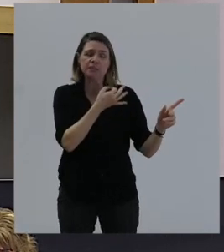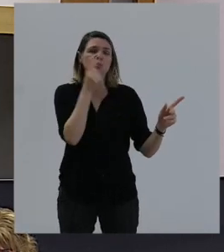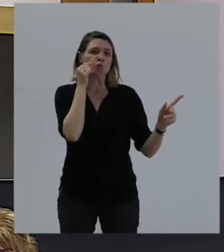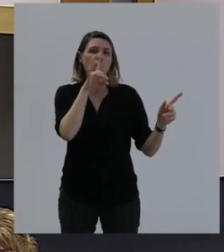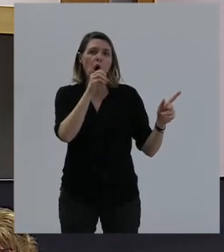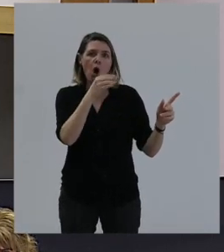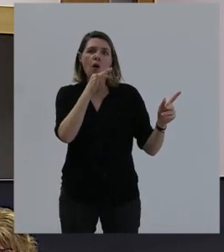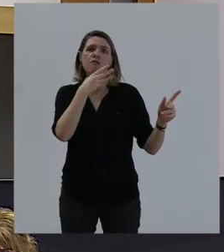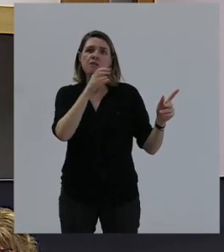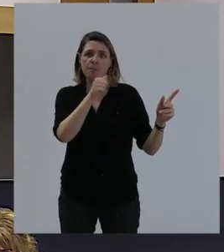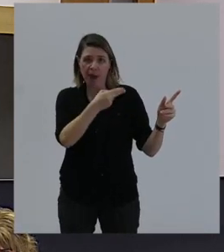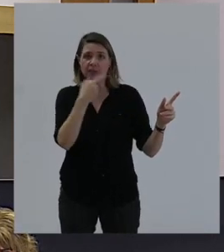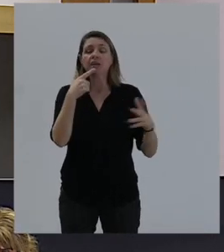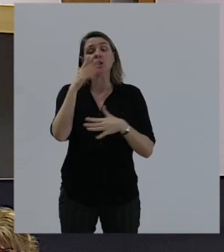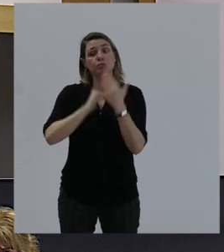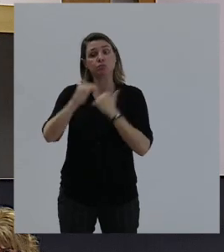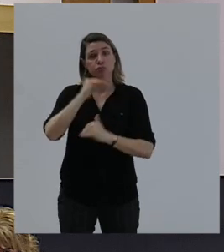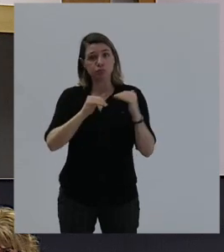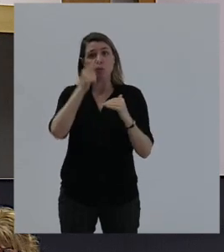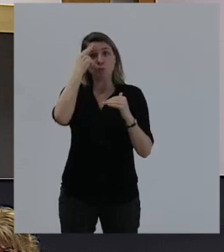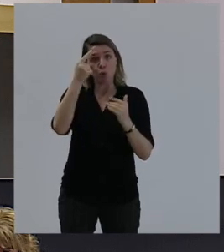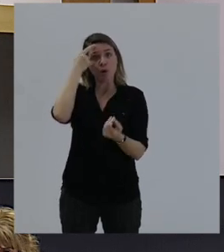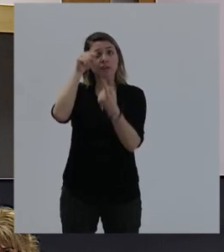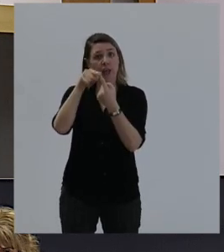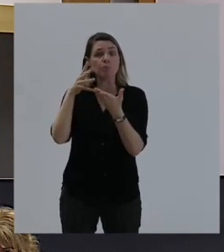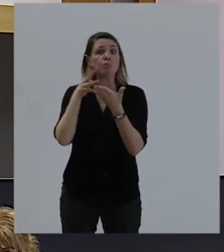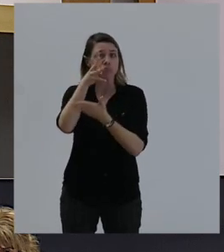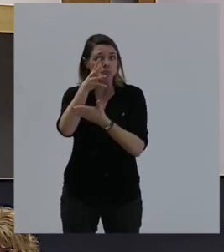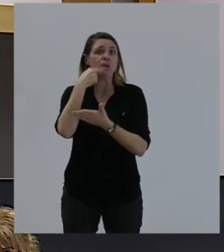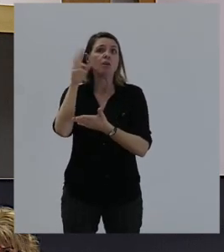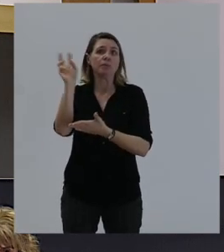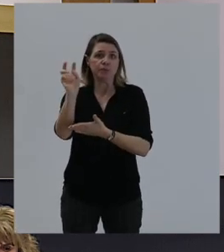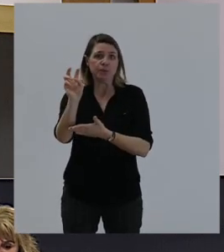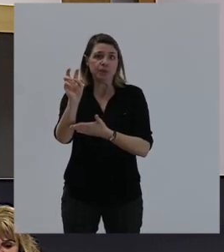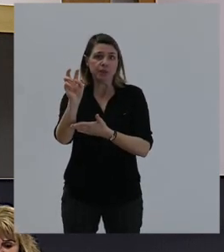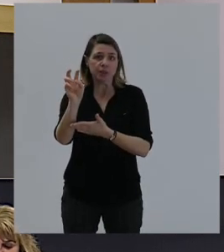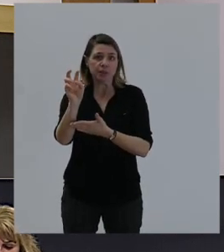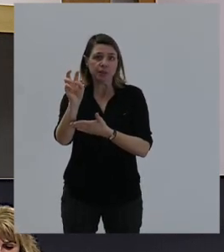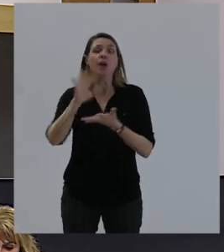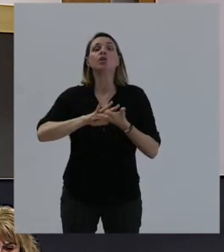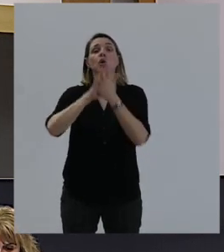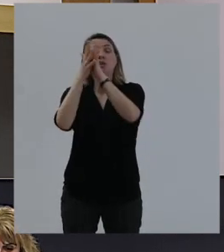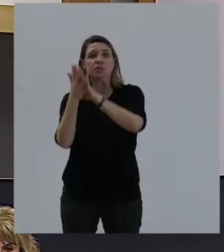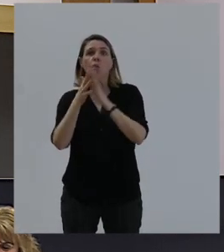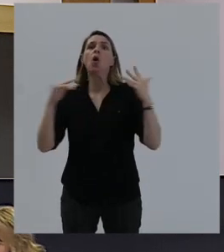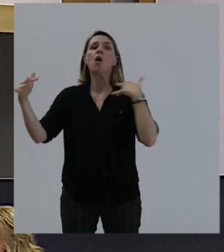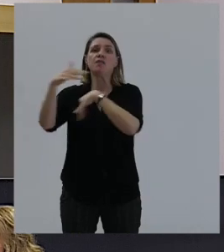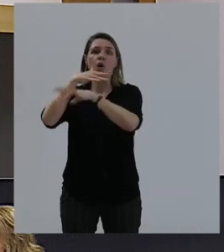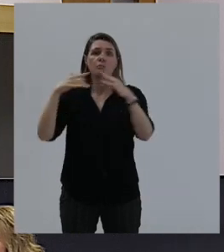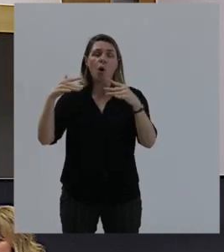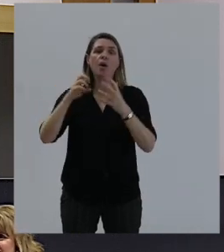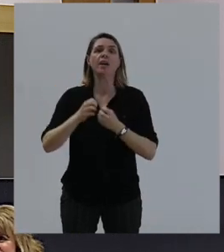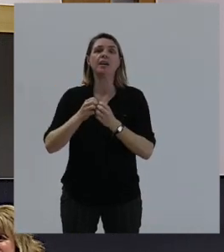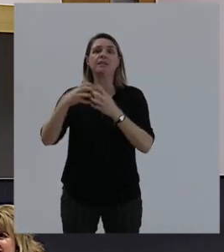Hoffmann, c'est la mise en place de modules de formation à l'écologie qui correspond aux TEDS, on dit, les transitions environnementales et